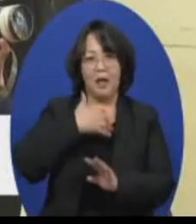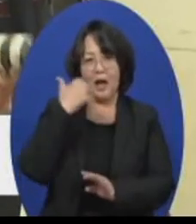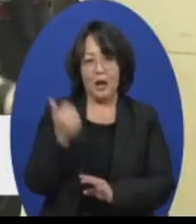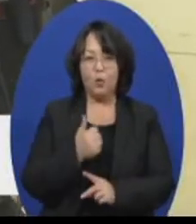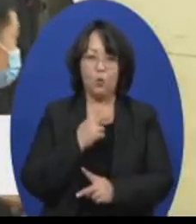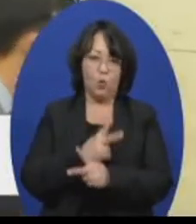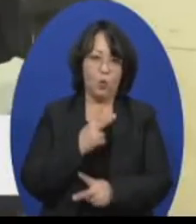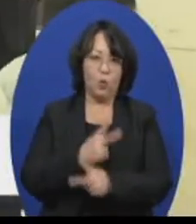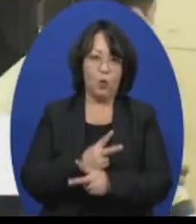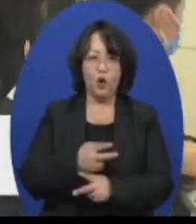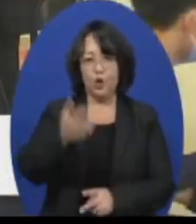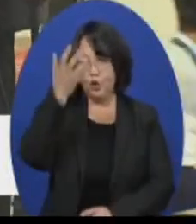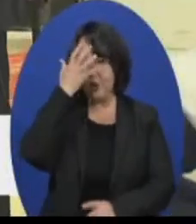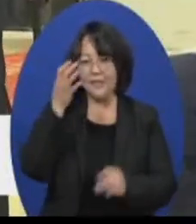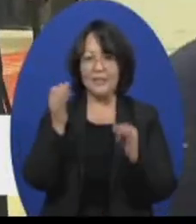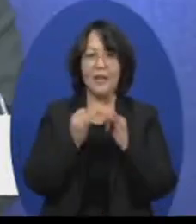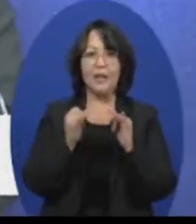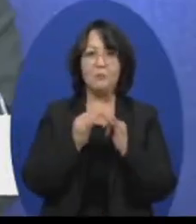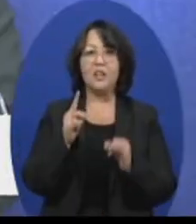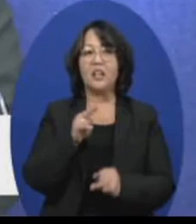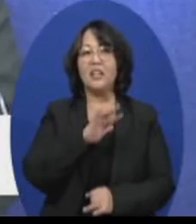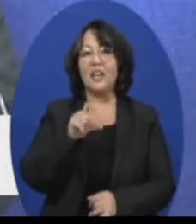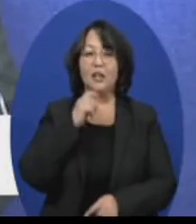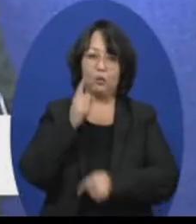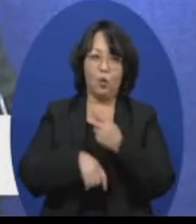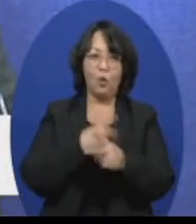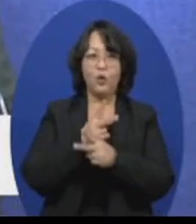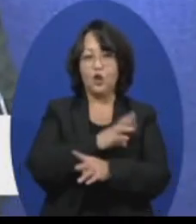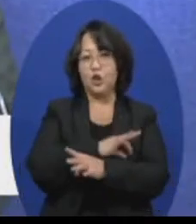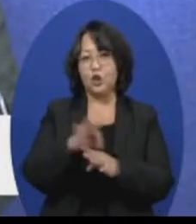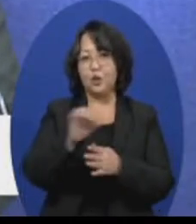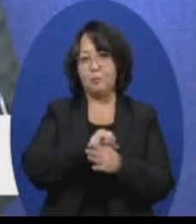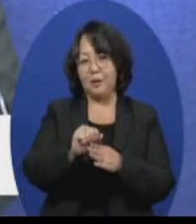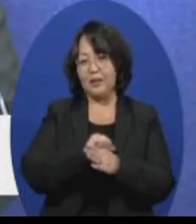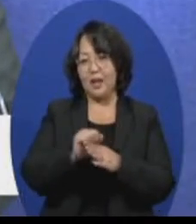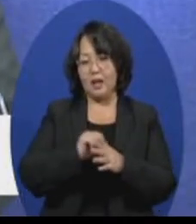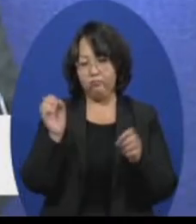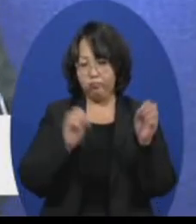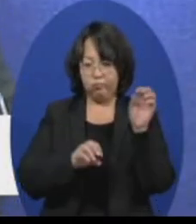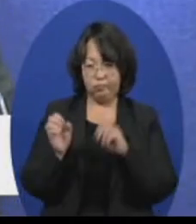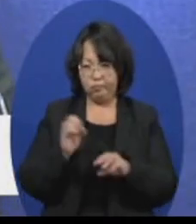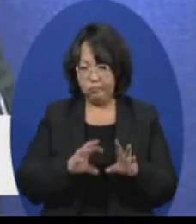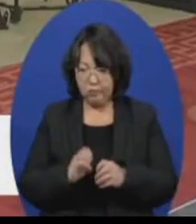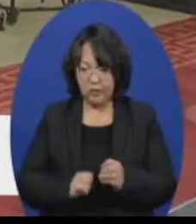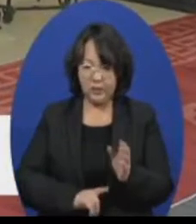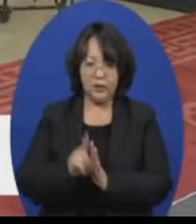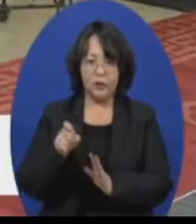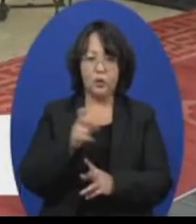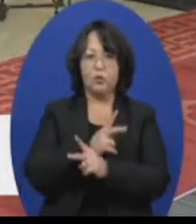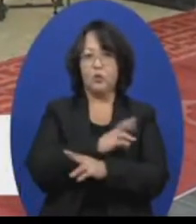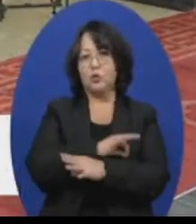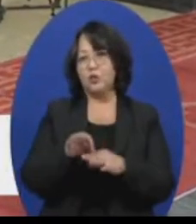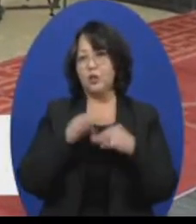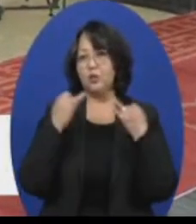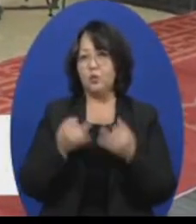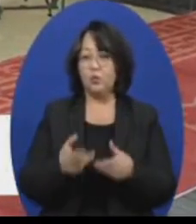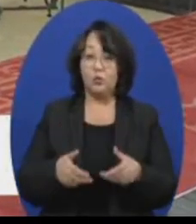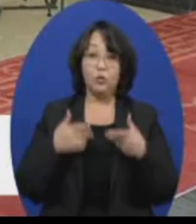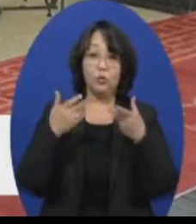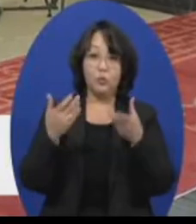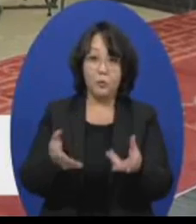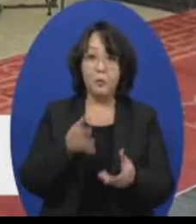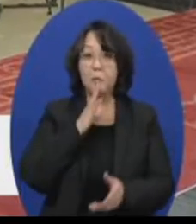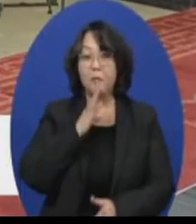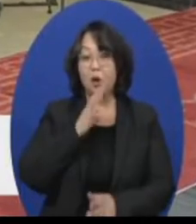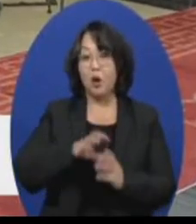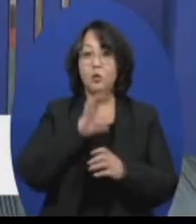хангах хууль болон төрийн цахим хэрэглээний тухай хуулийн төслүүдийг боловсруулж эхэлсэн ба тухайн хуулийн төслүүдийг улсын хурлд өргөн мэдүүлэх